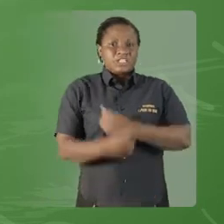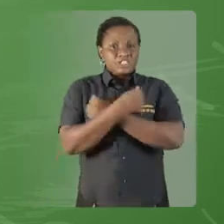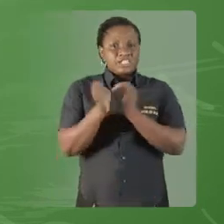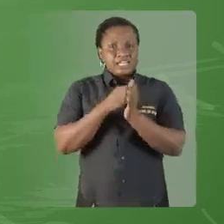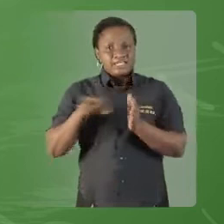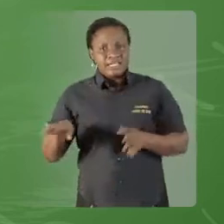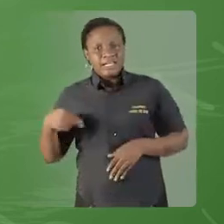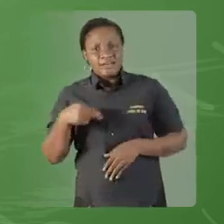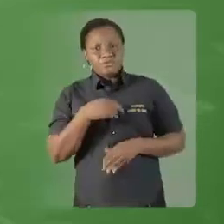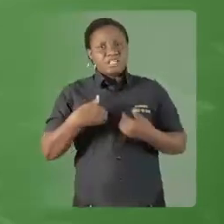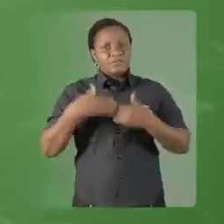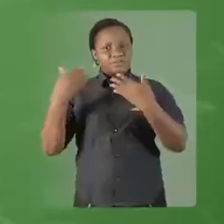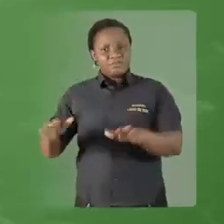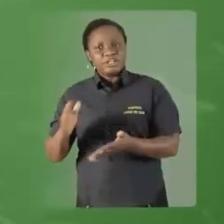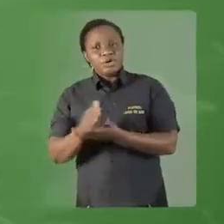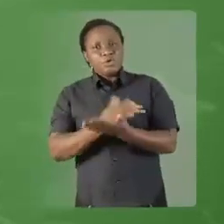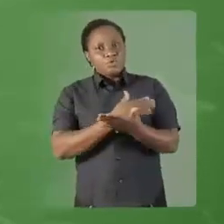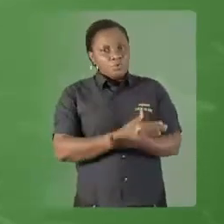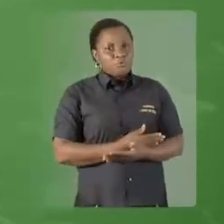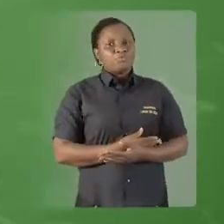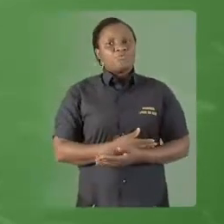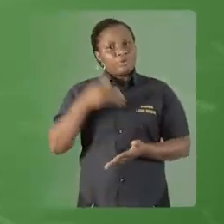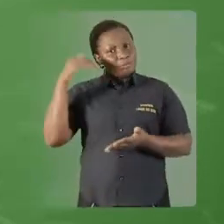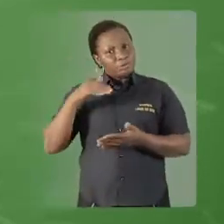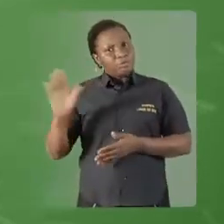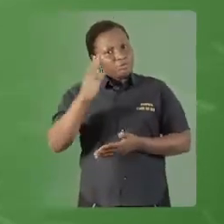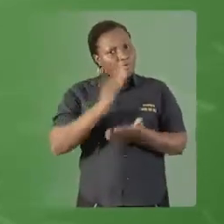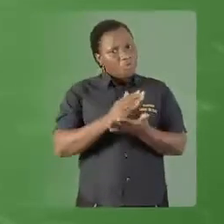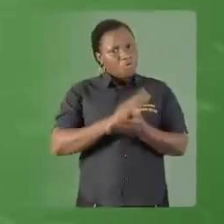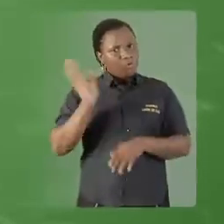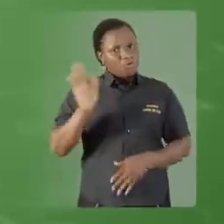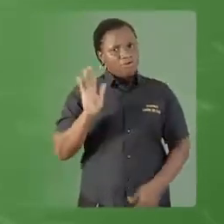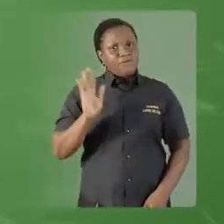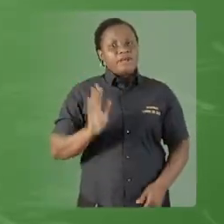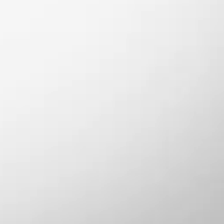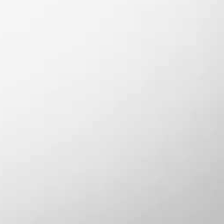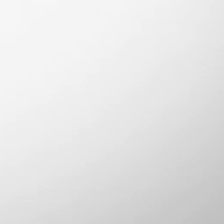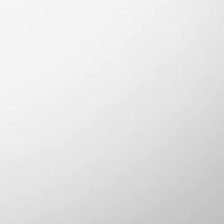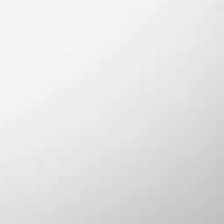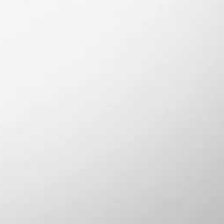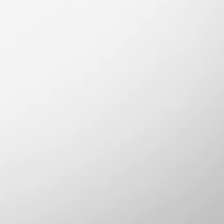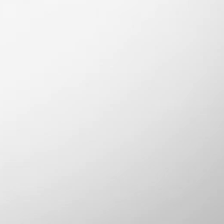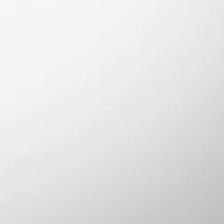Chers élèves, nous sommes à la fin de notre leçon. Apprenez vos leçons et à bientôt.